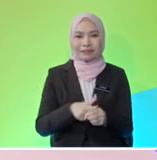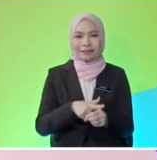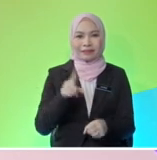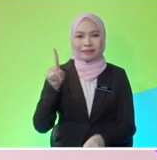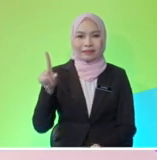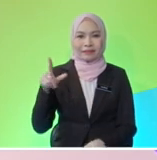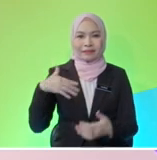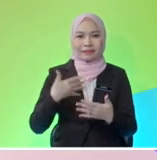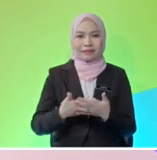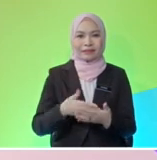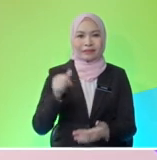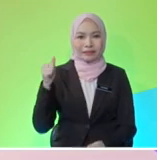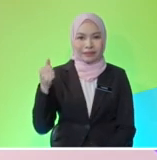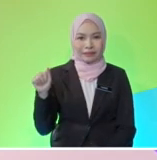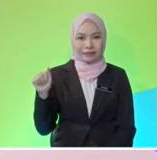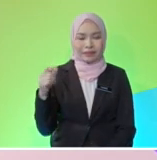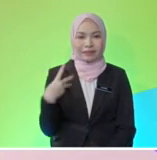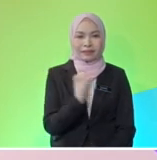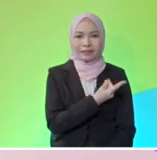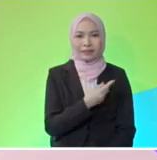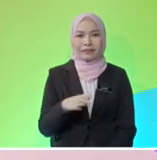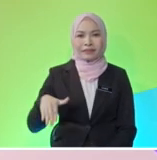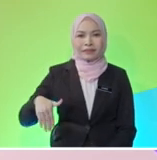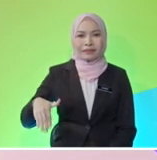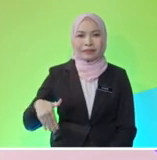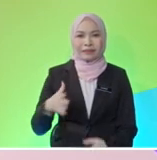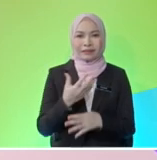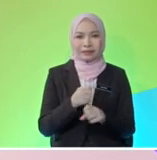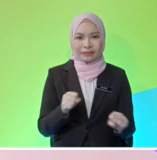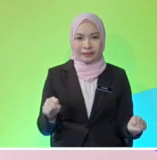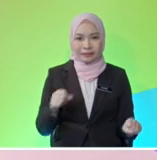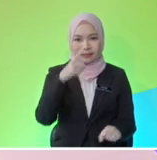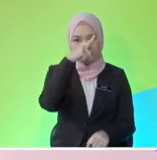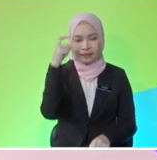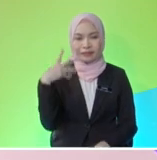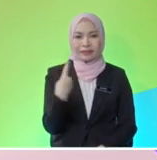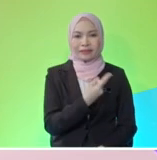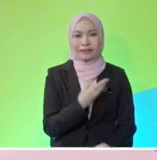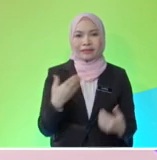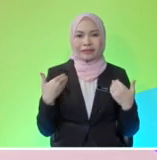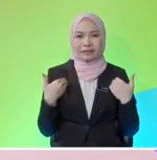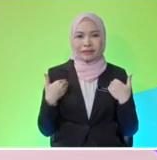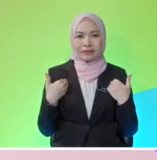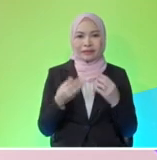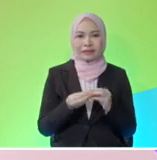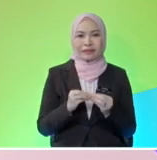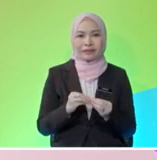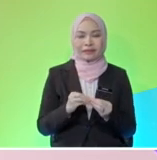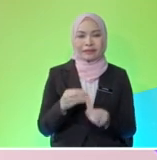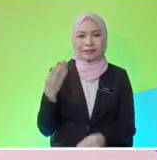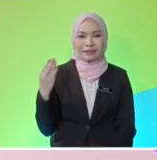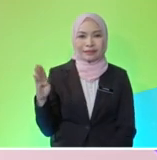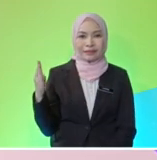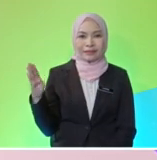belum selesai lagi kerana kita ada nombor yang bunyinya ada belas kan Aiman? Betul cikgu. Nombor-nombor yang selepas